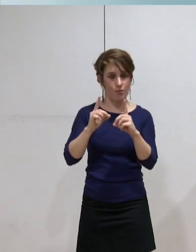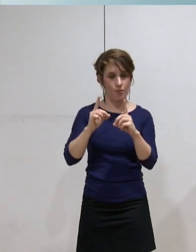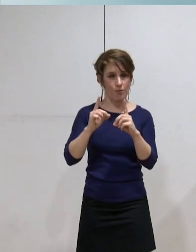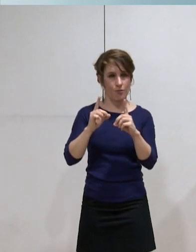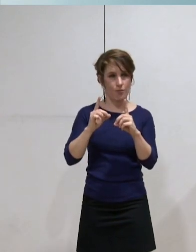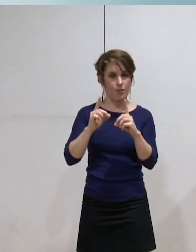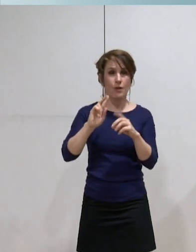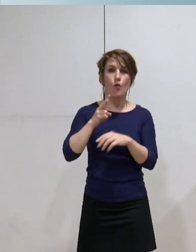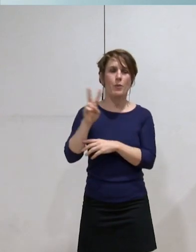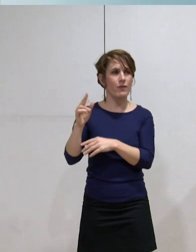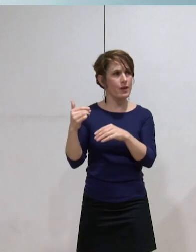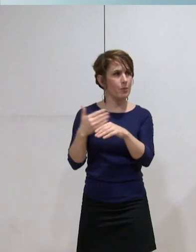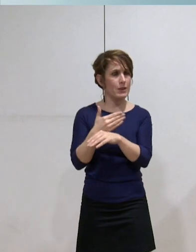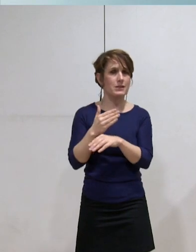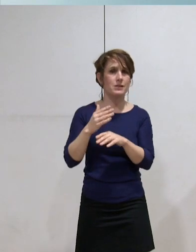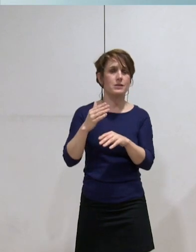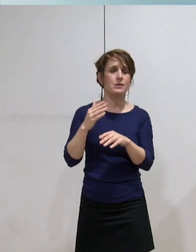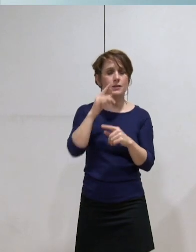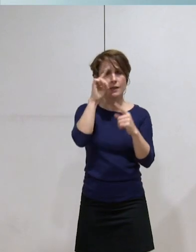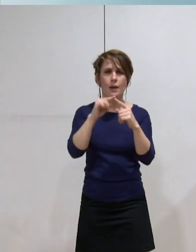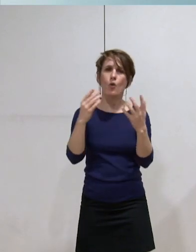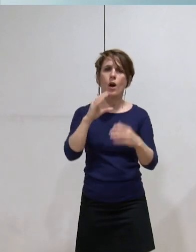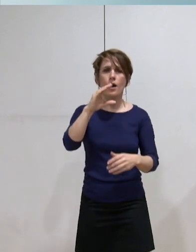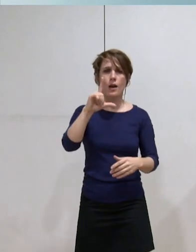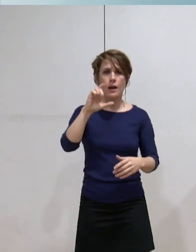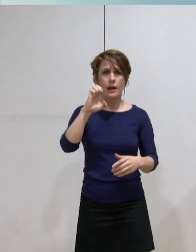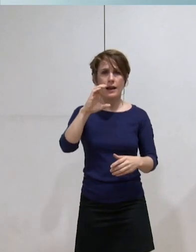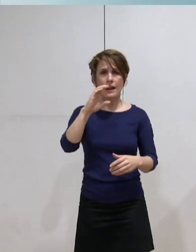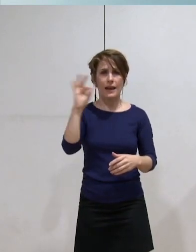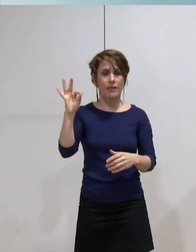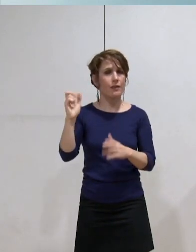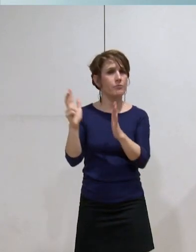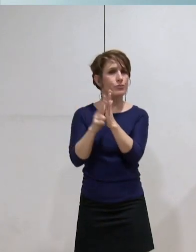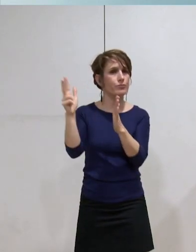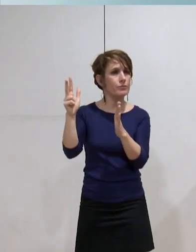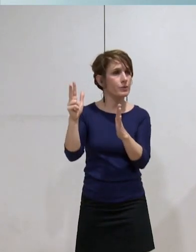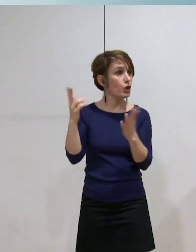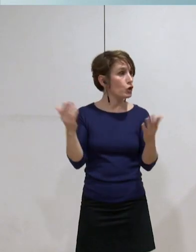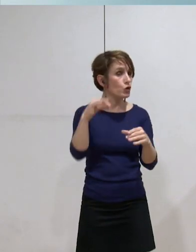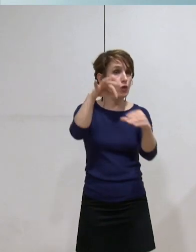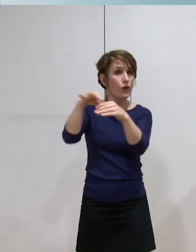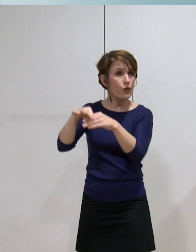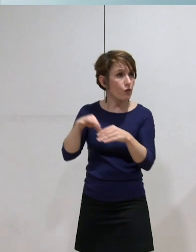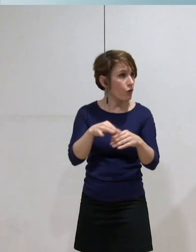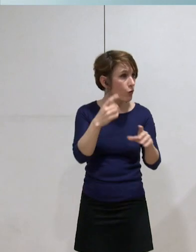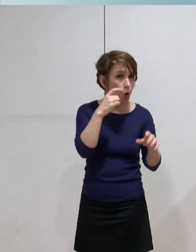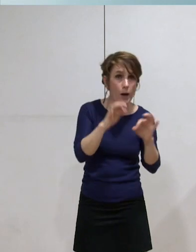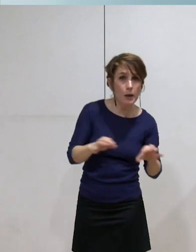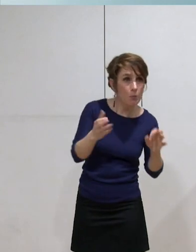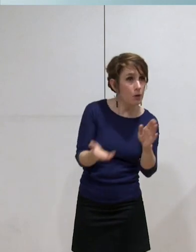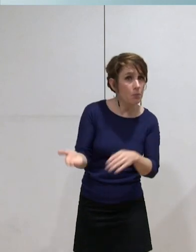conseil municipal qui s'est tenu sur l'approbation de la CLECT je le mets au voix s'il n'y a pas de